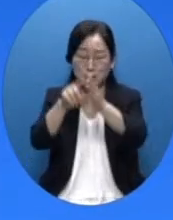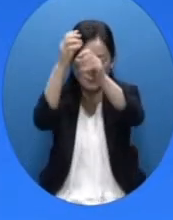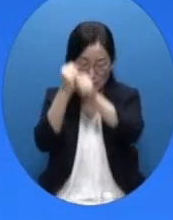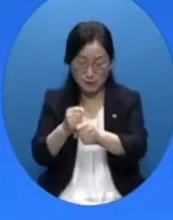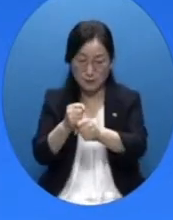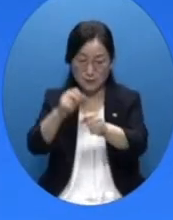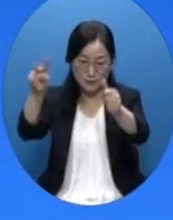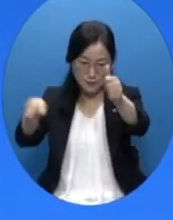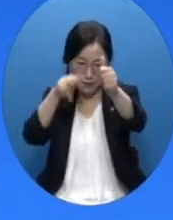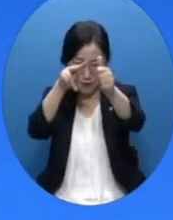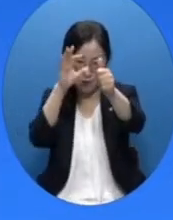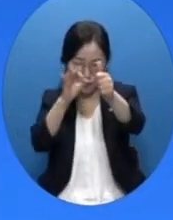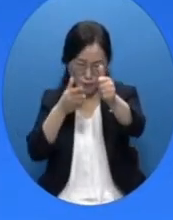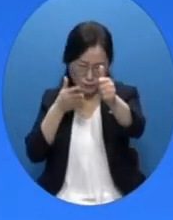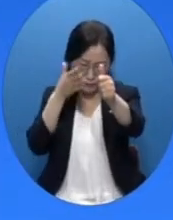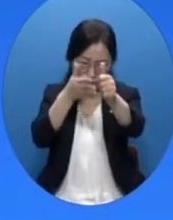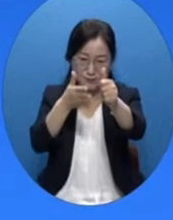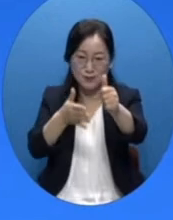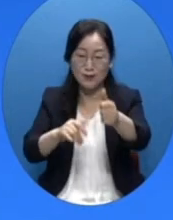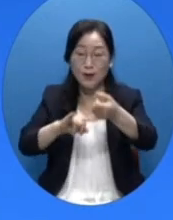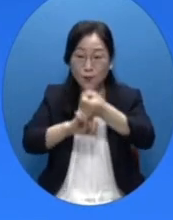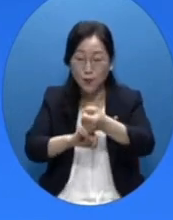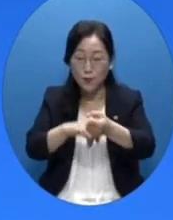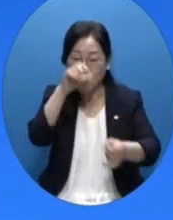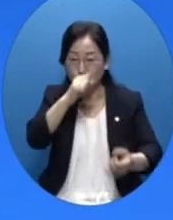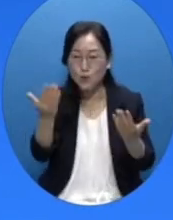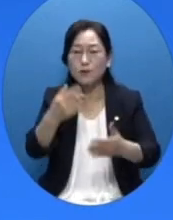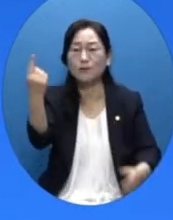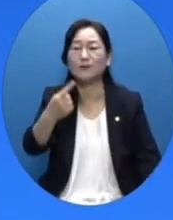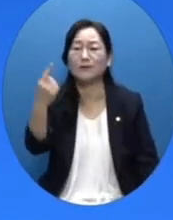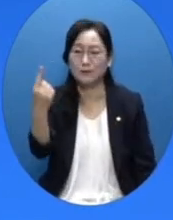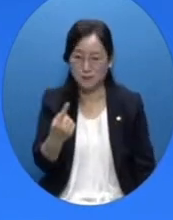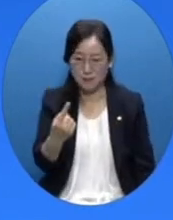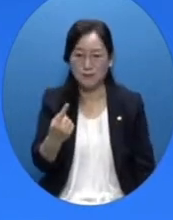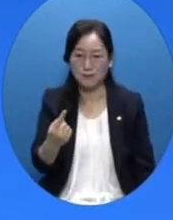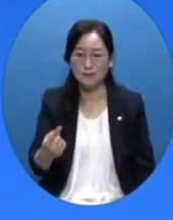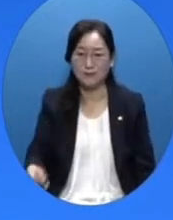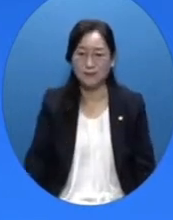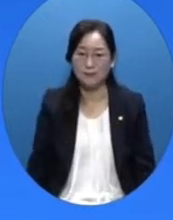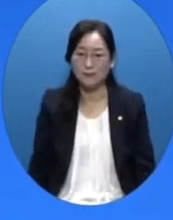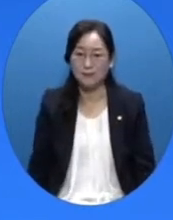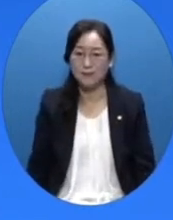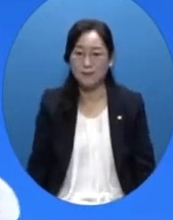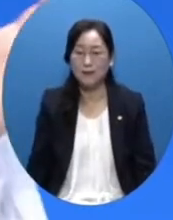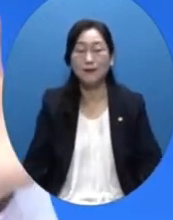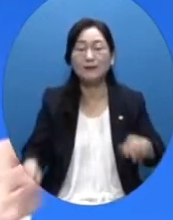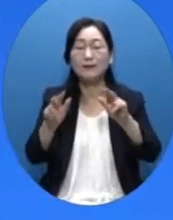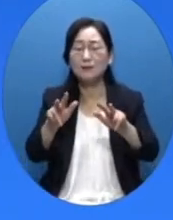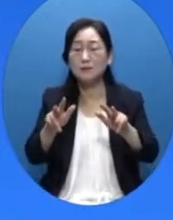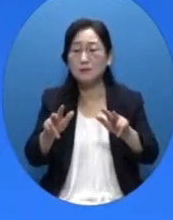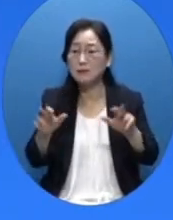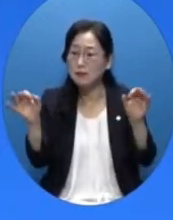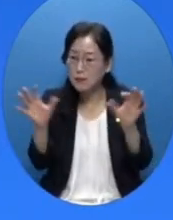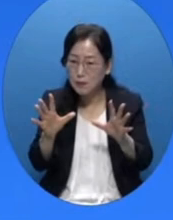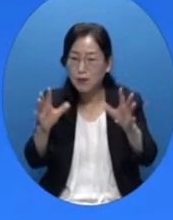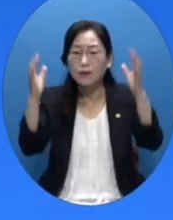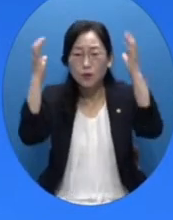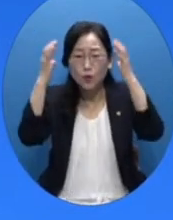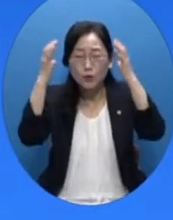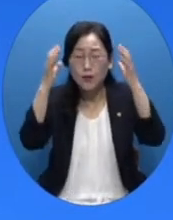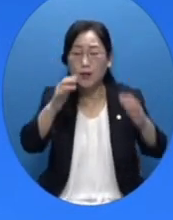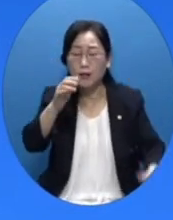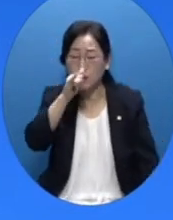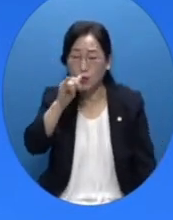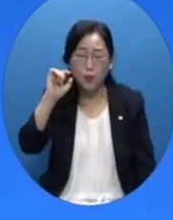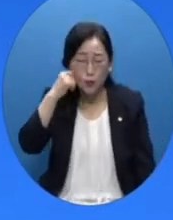바라보고 나가면 반드시 좋은 일이 우리에게 다가오는 것입니다 지금 잠시 잠깐 우리의 고난이 있고 어려움이